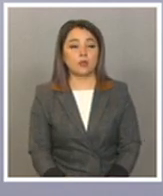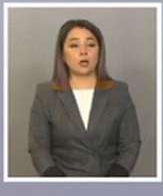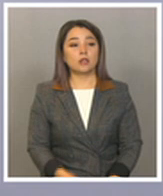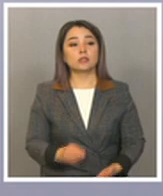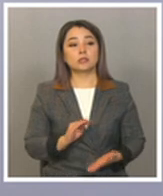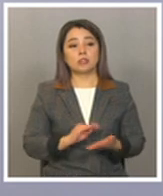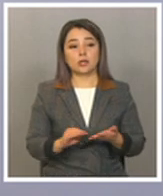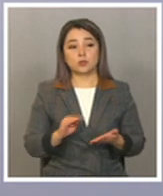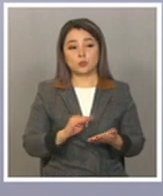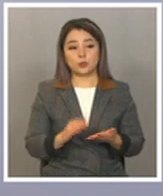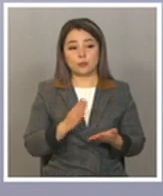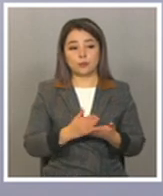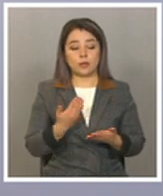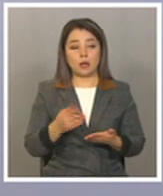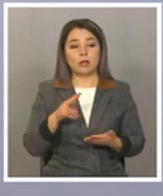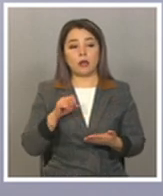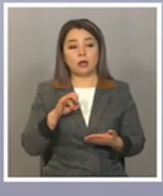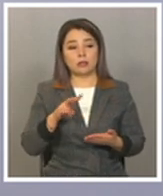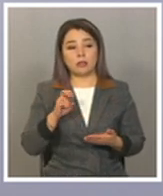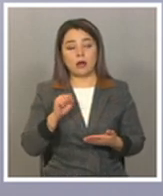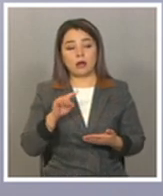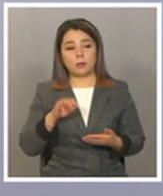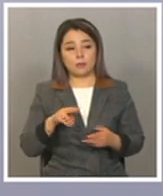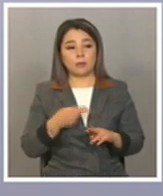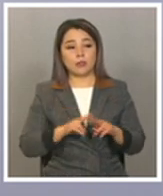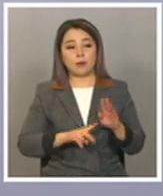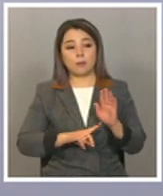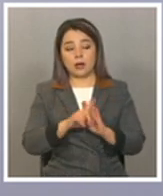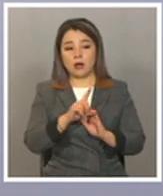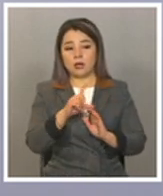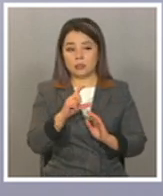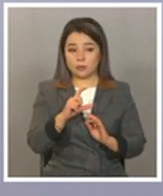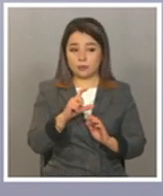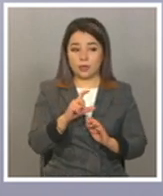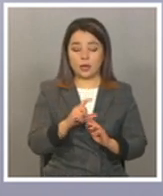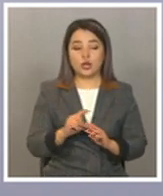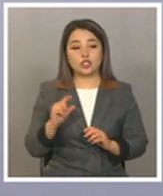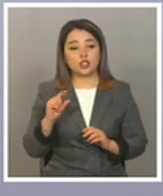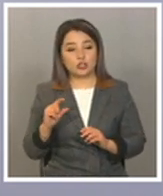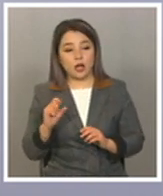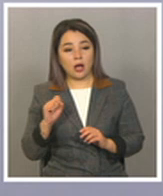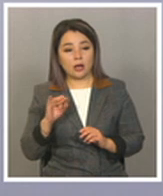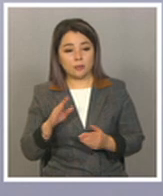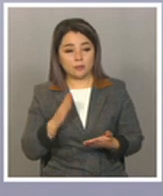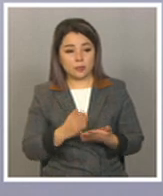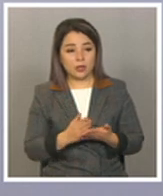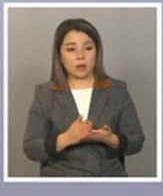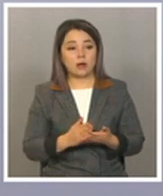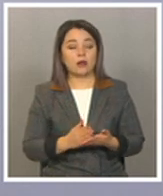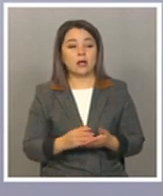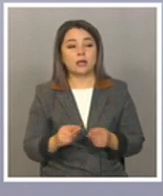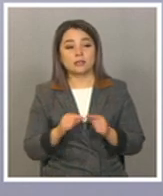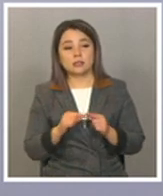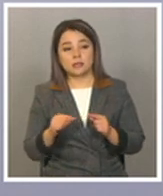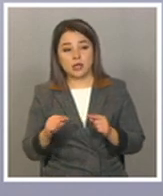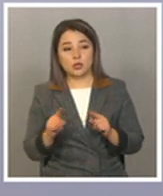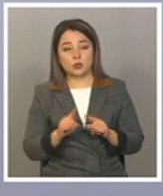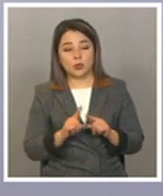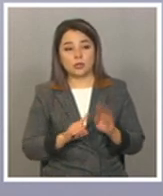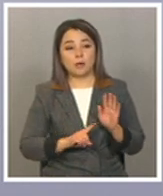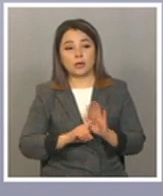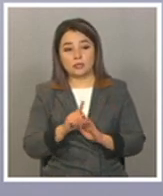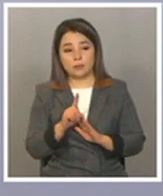Жазылуы. Латын әрпінің бас әрпі, кіші әрптері, астын сызу символынан